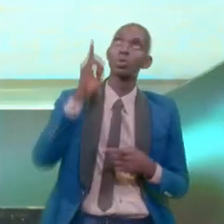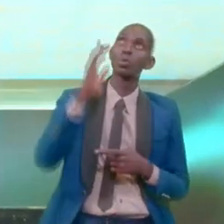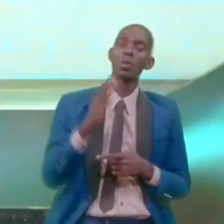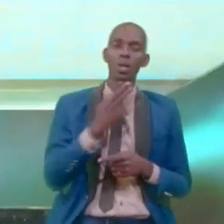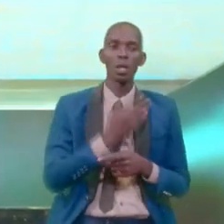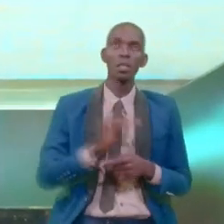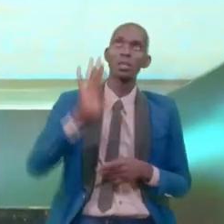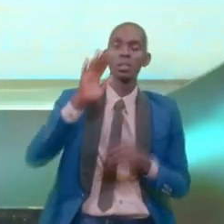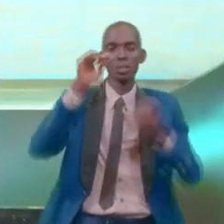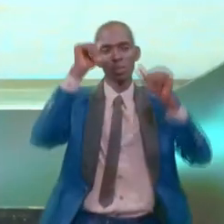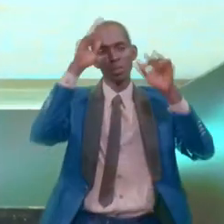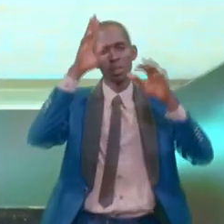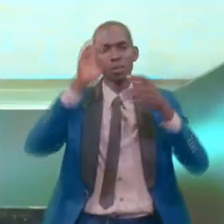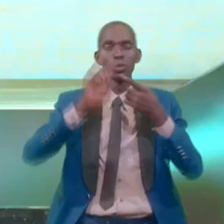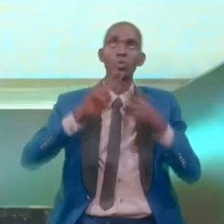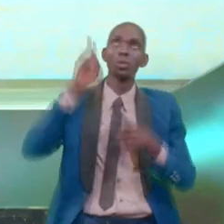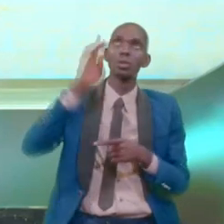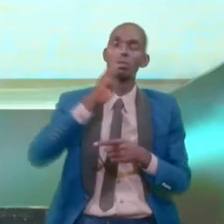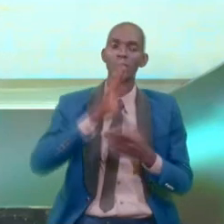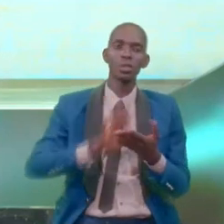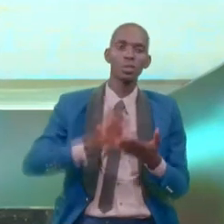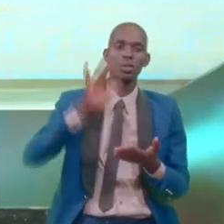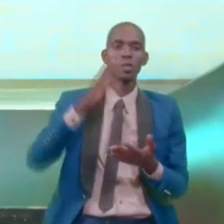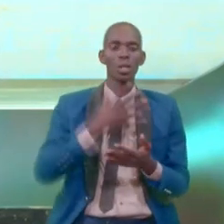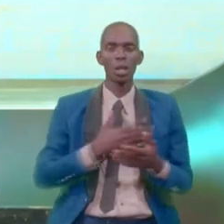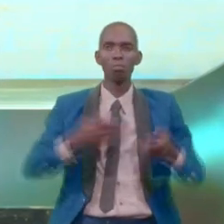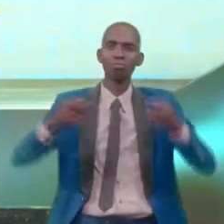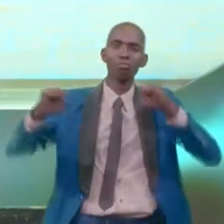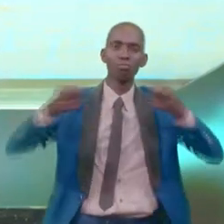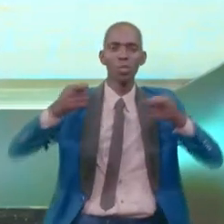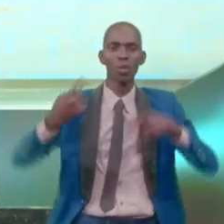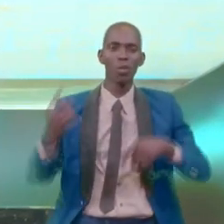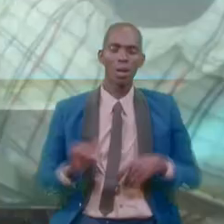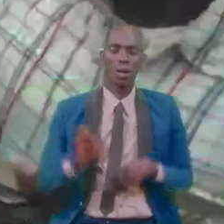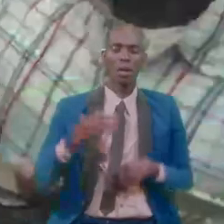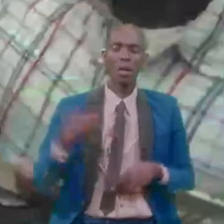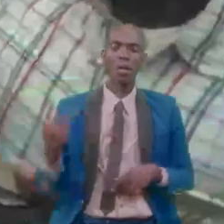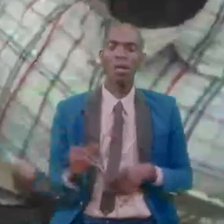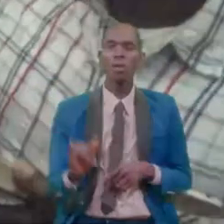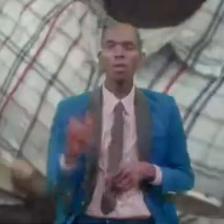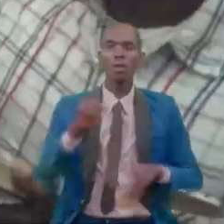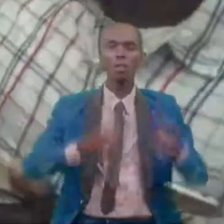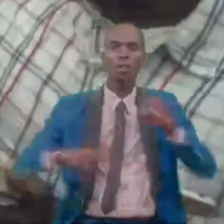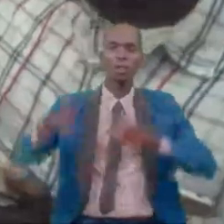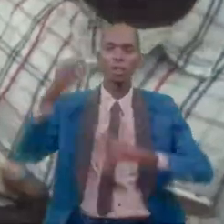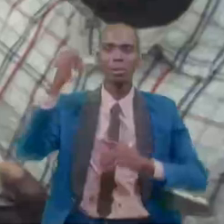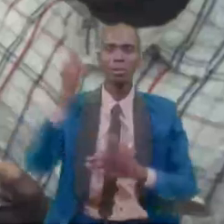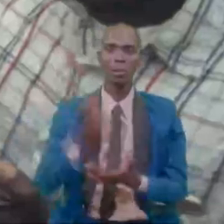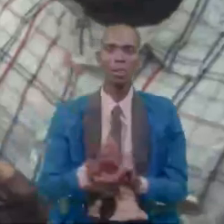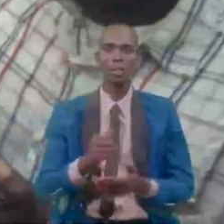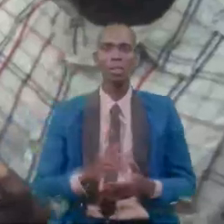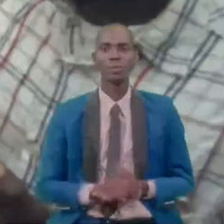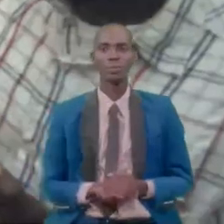son Père. À lui soit la gloire et la puissance au siècle des siècles.